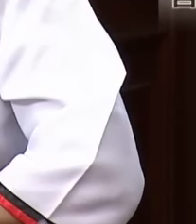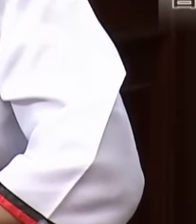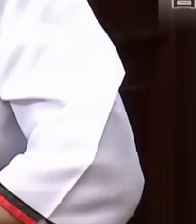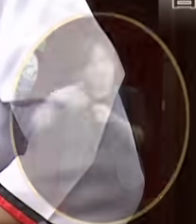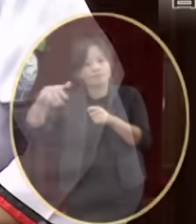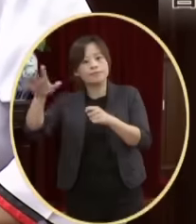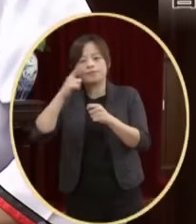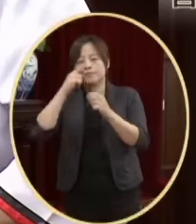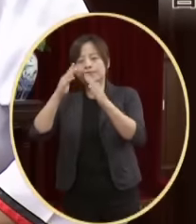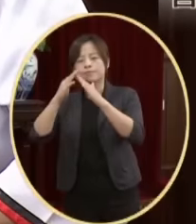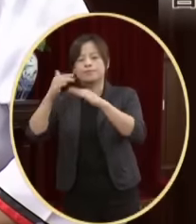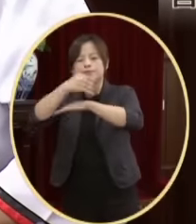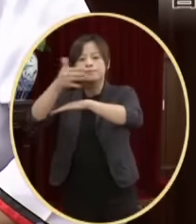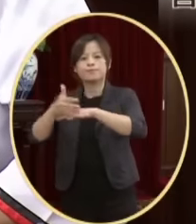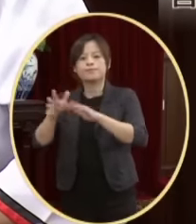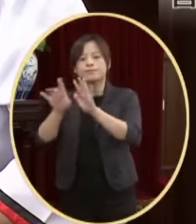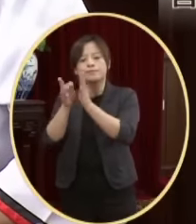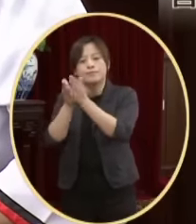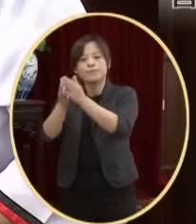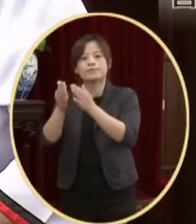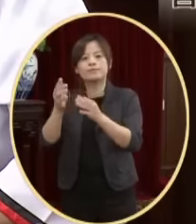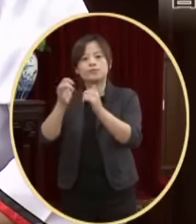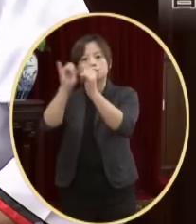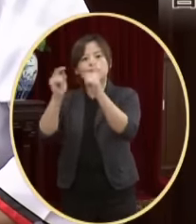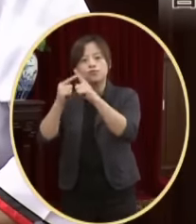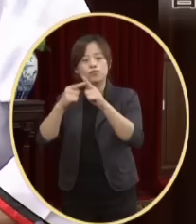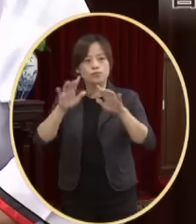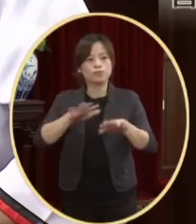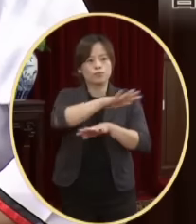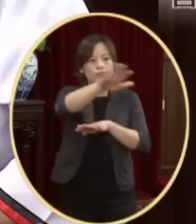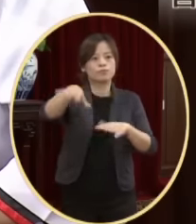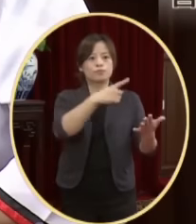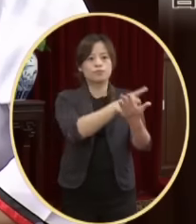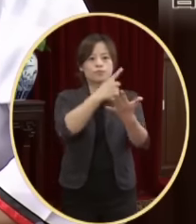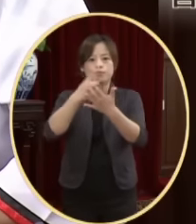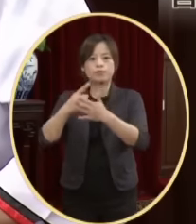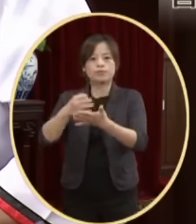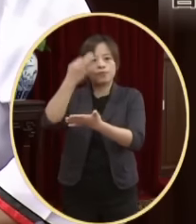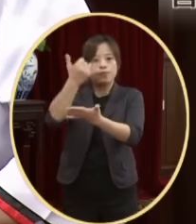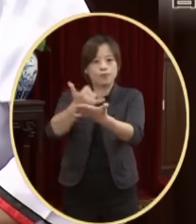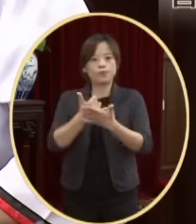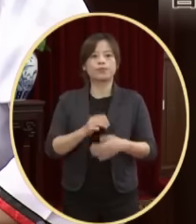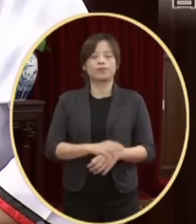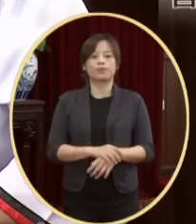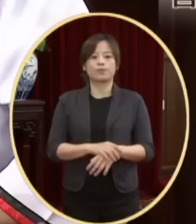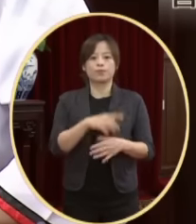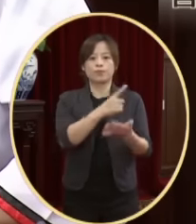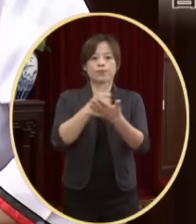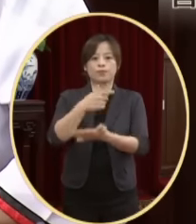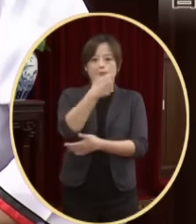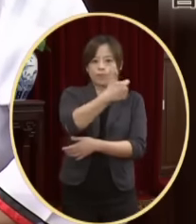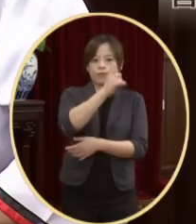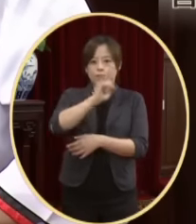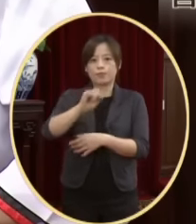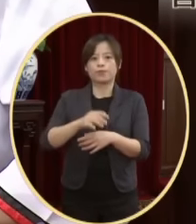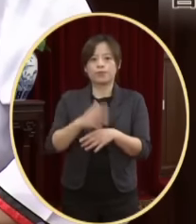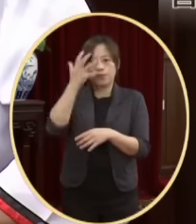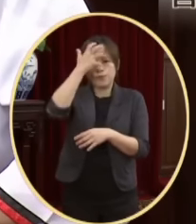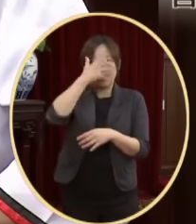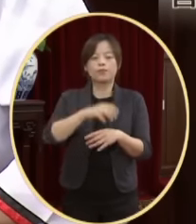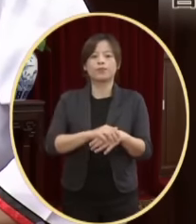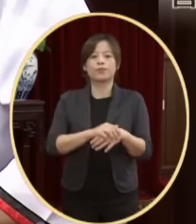乡兰屿岛的族人，以及在座的各位贵宾、各位先进、各位耆